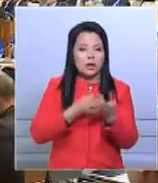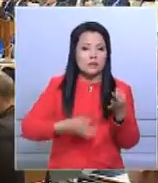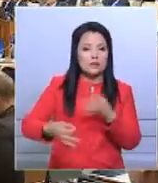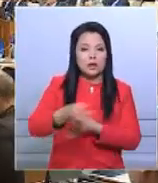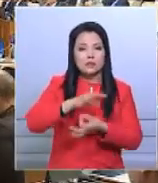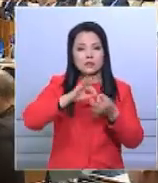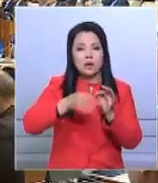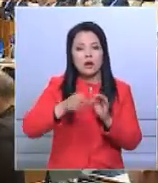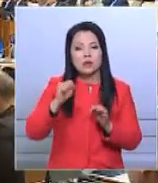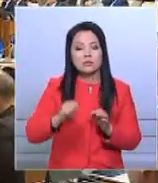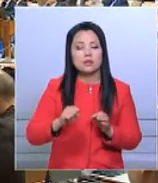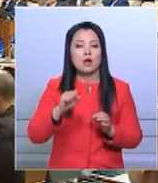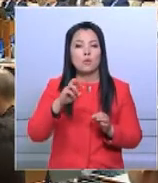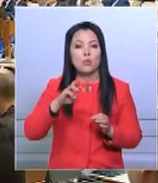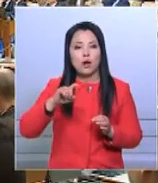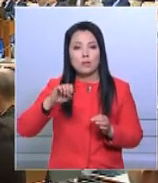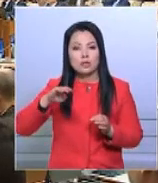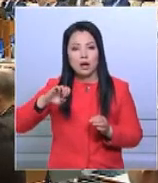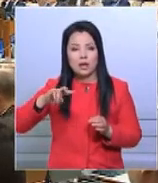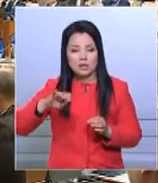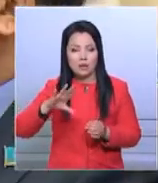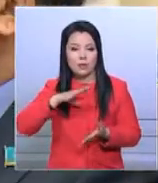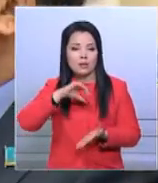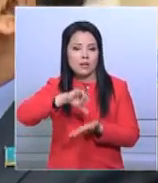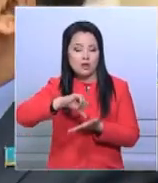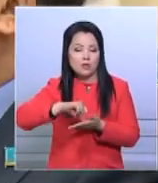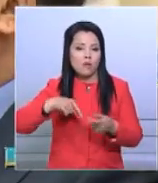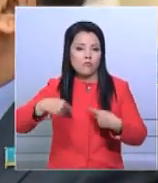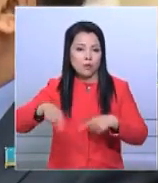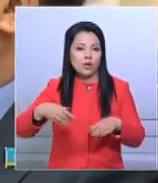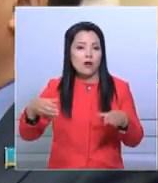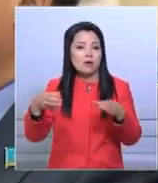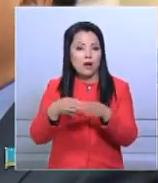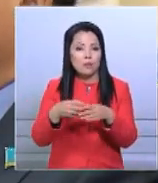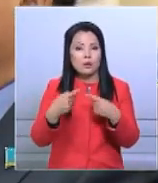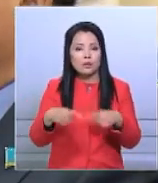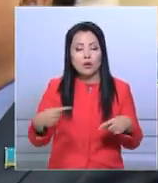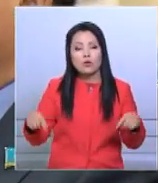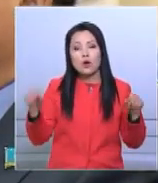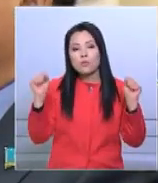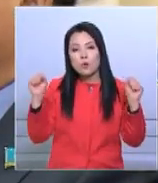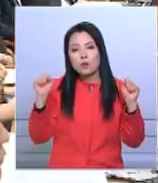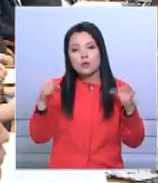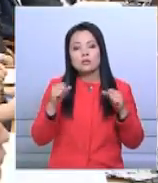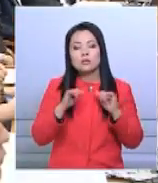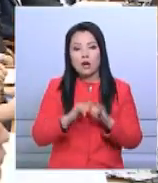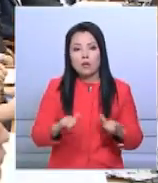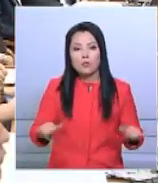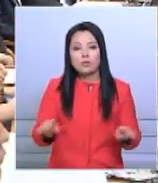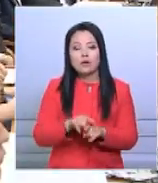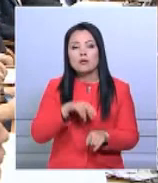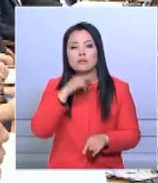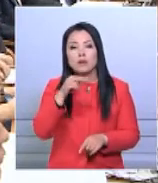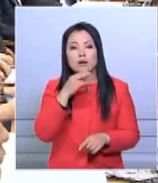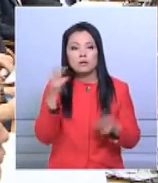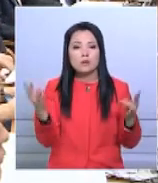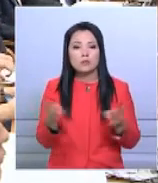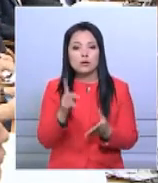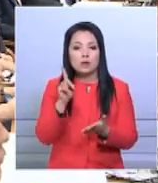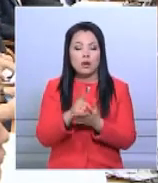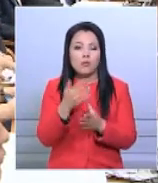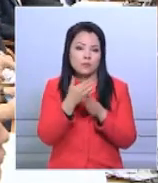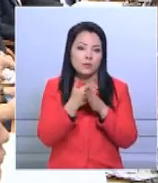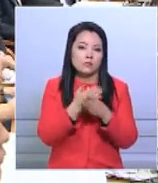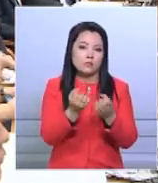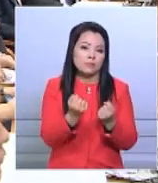тарқату үшін облыс әкімдері қомақты қаржыны футбол командаларына емес, бұқаралық спортты дамытуға бөлу керек деген пікірде. Футбол